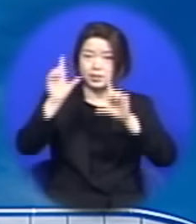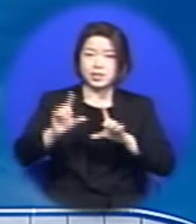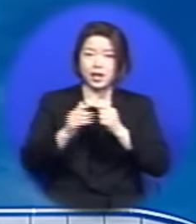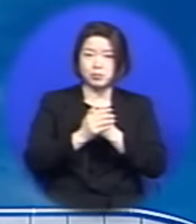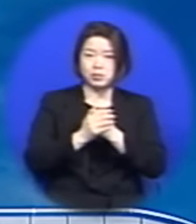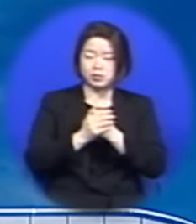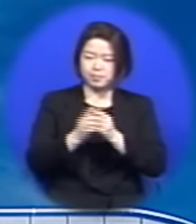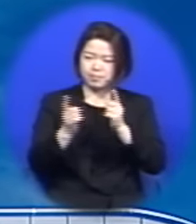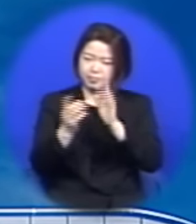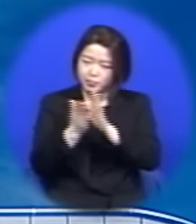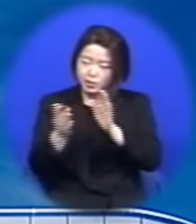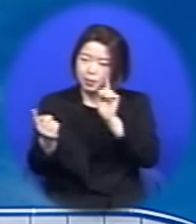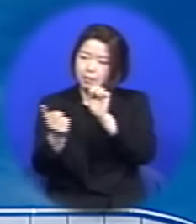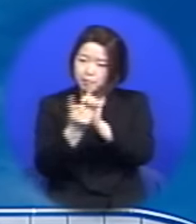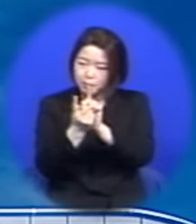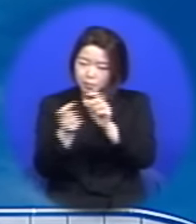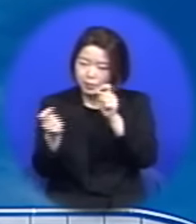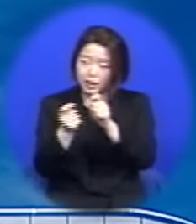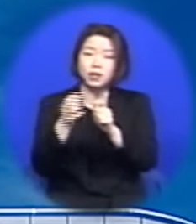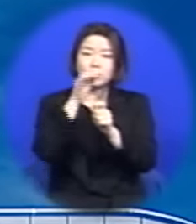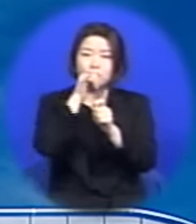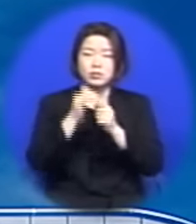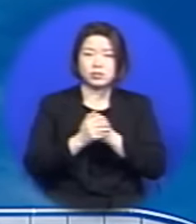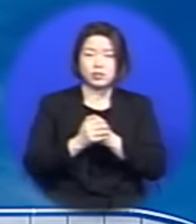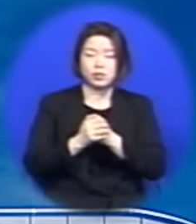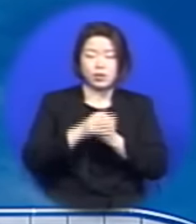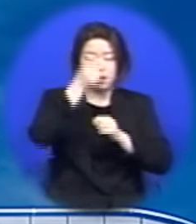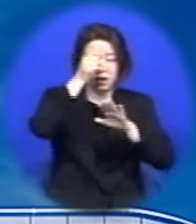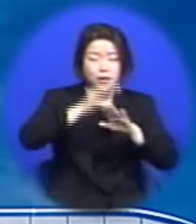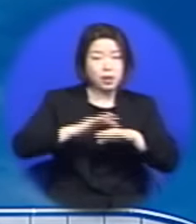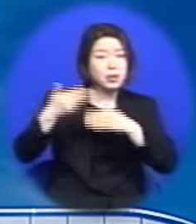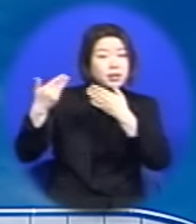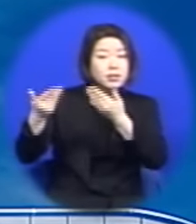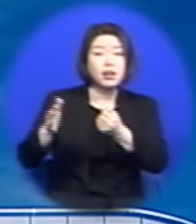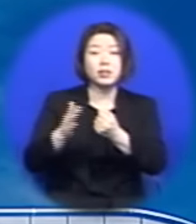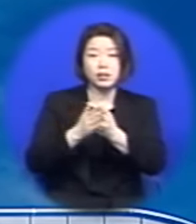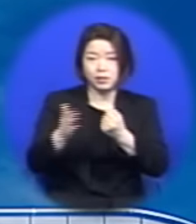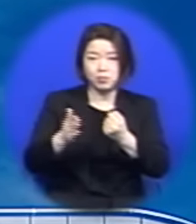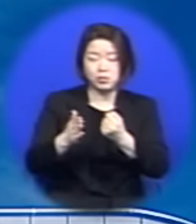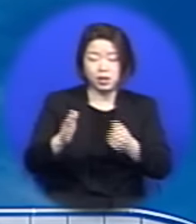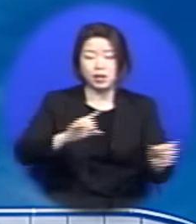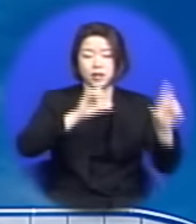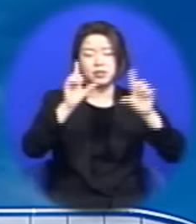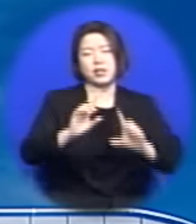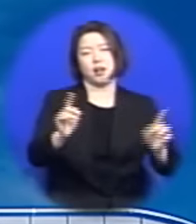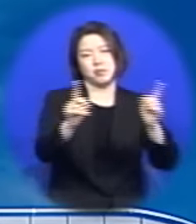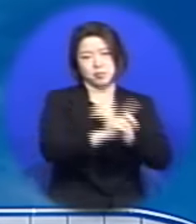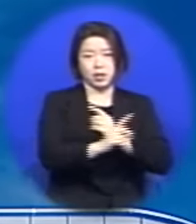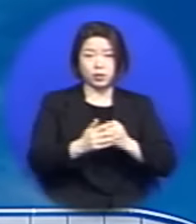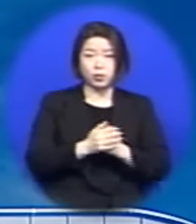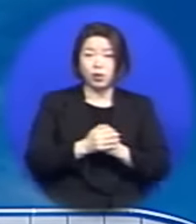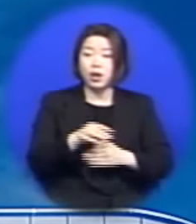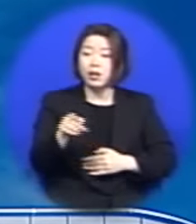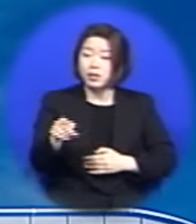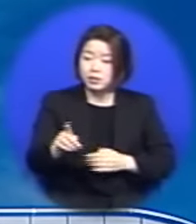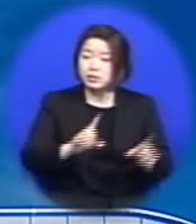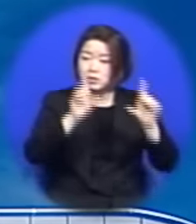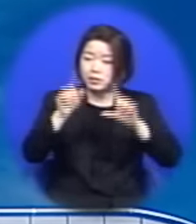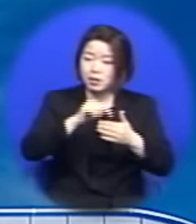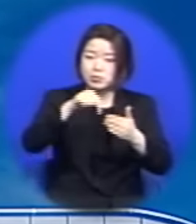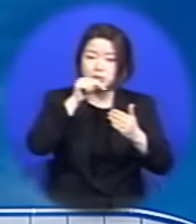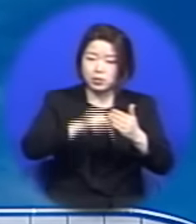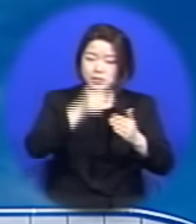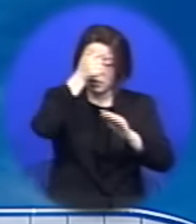직결되는 거예요 예배를 드려야 되니까 삶이 달라지는 겁니다 그 삶에서 예배가